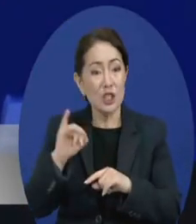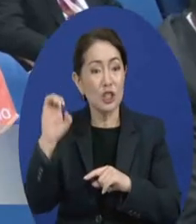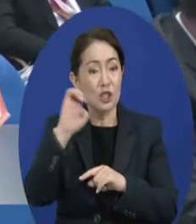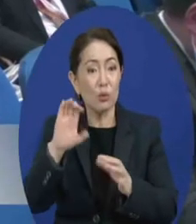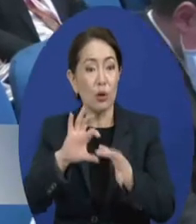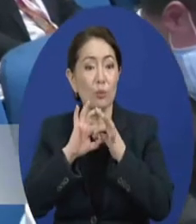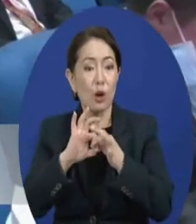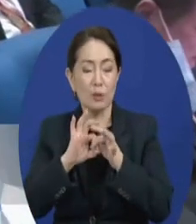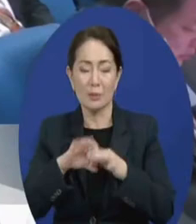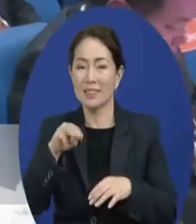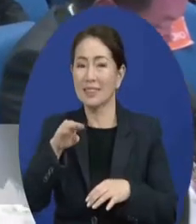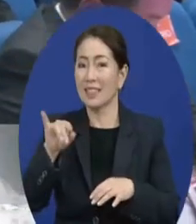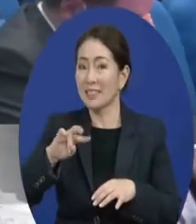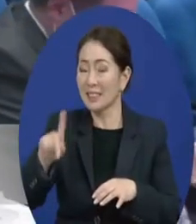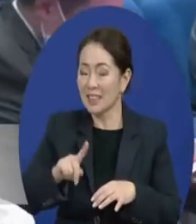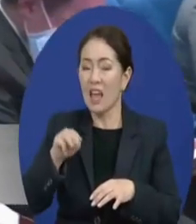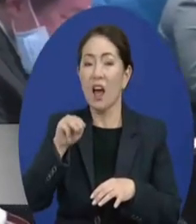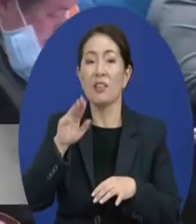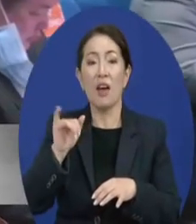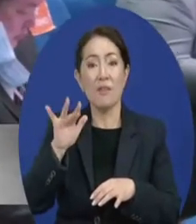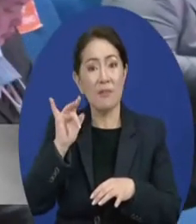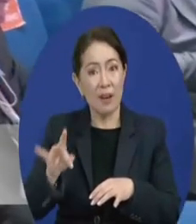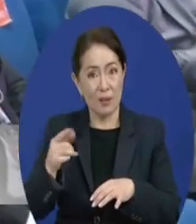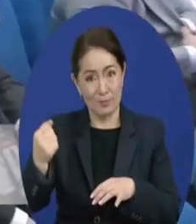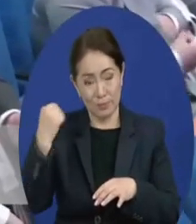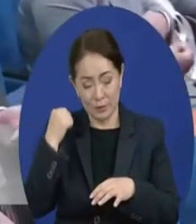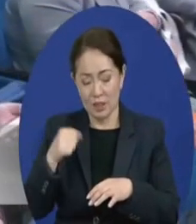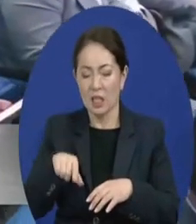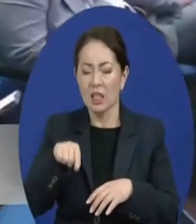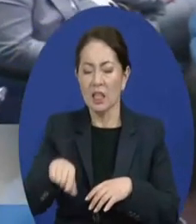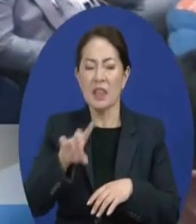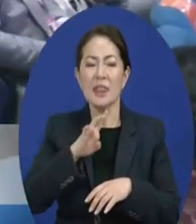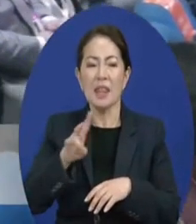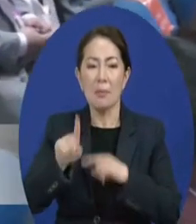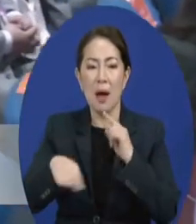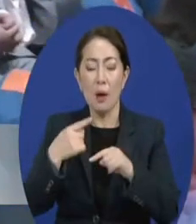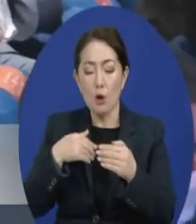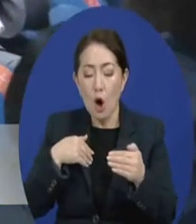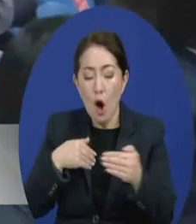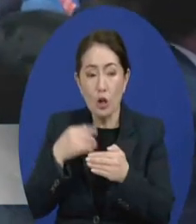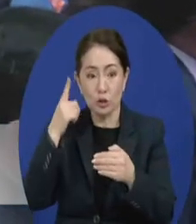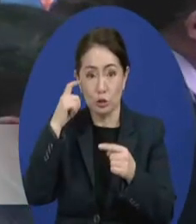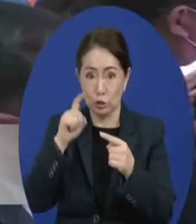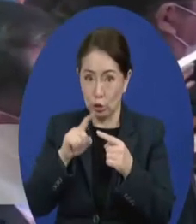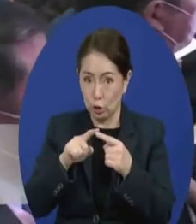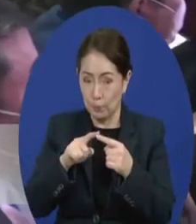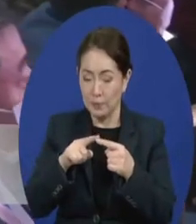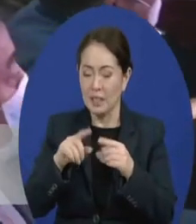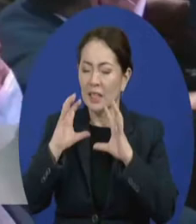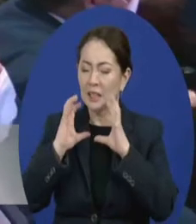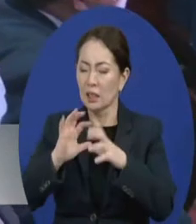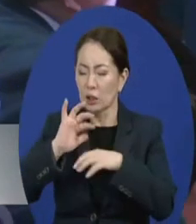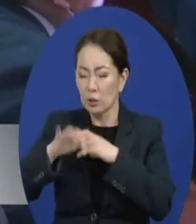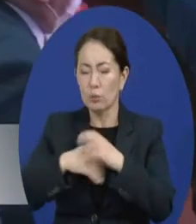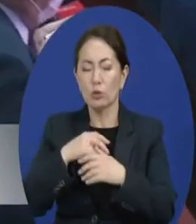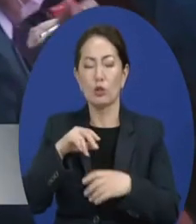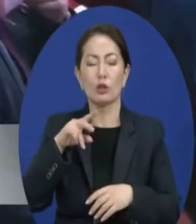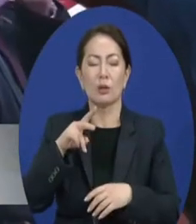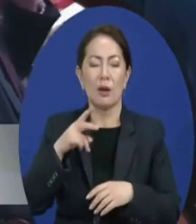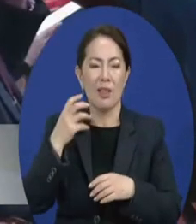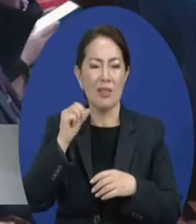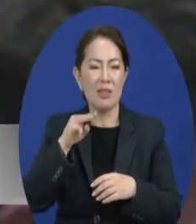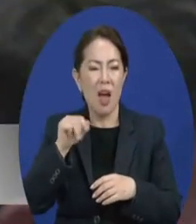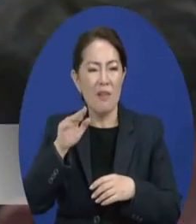холбосон транзит тээврийн гол цэг болох нь ирэх баригч намын хамгийн ойрын зорилт болох нь. Дэлхийд даяар логистикийн хямрал цаашид ч